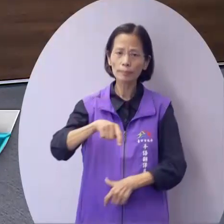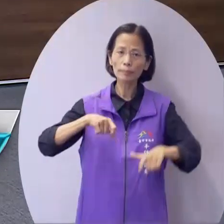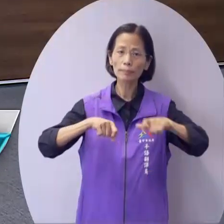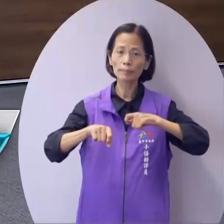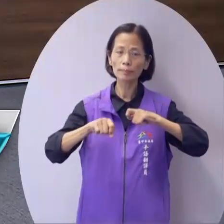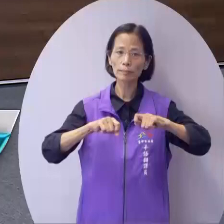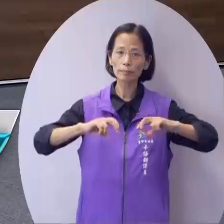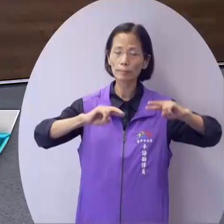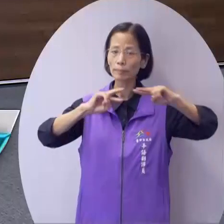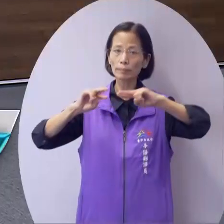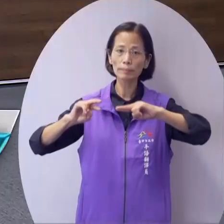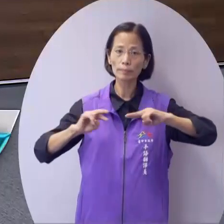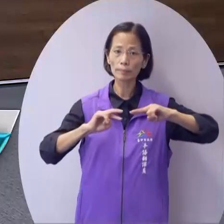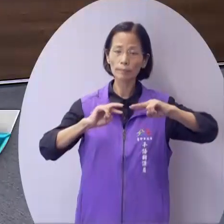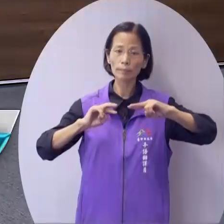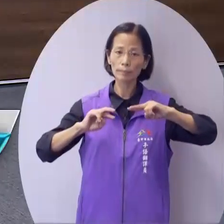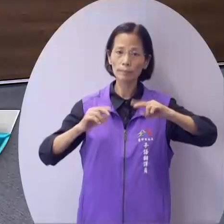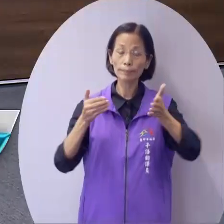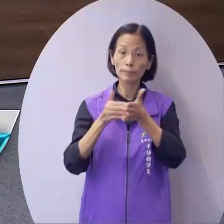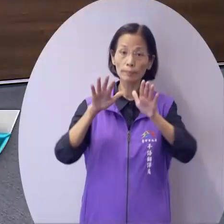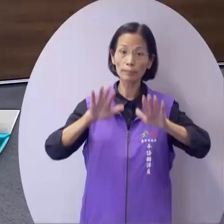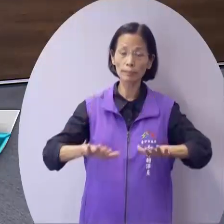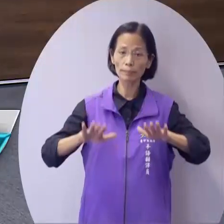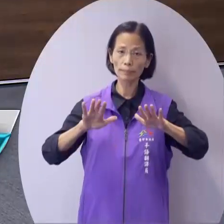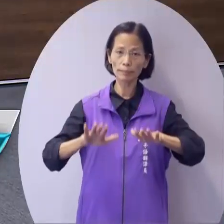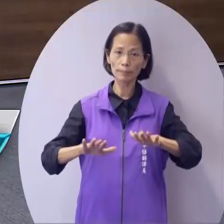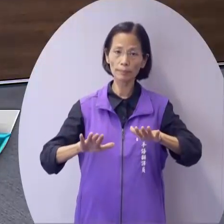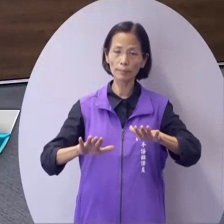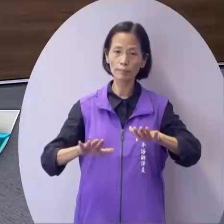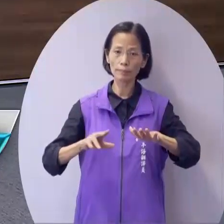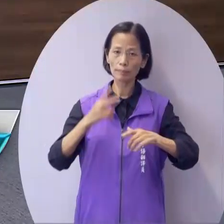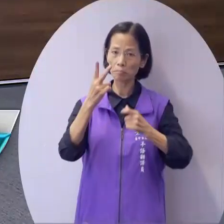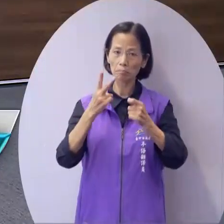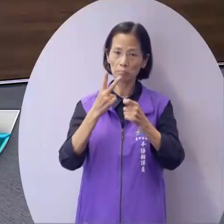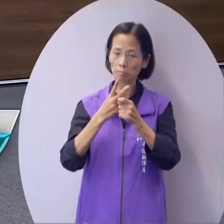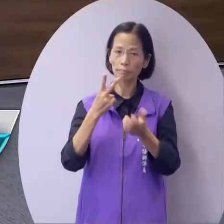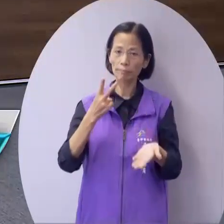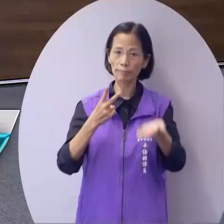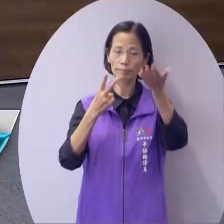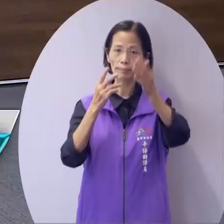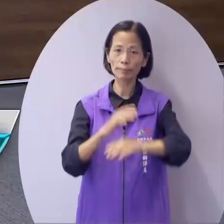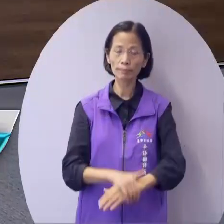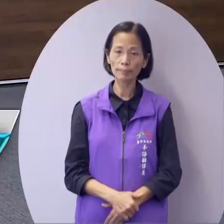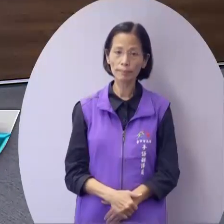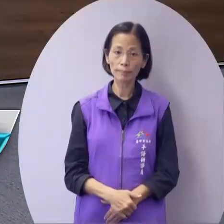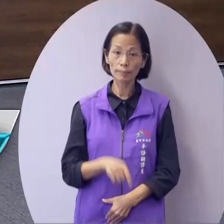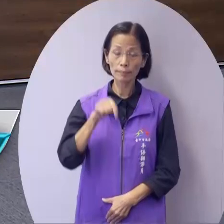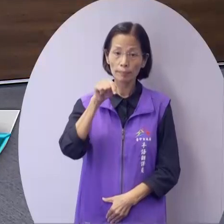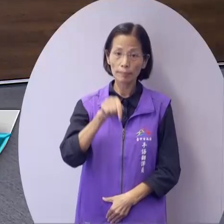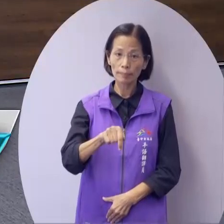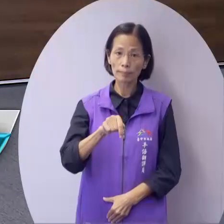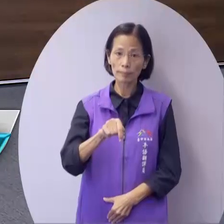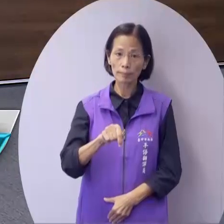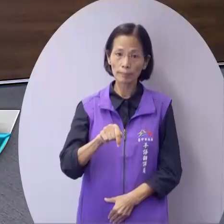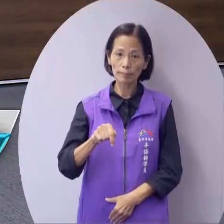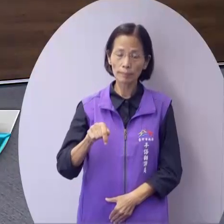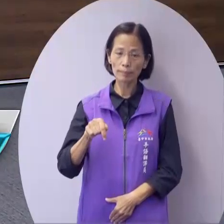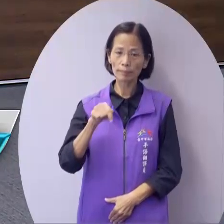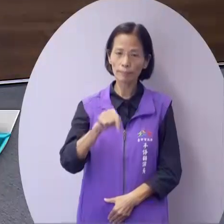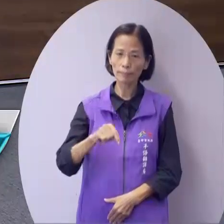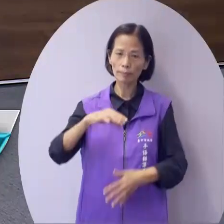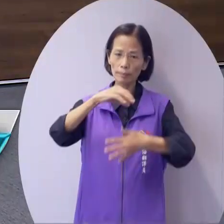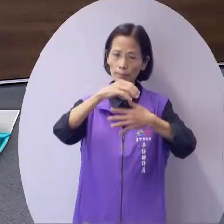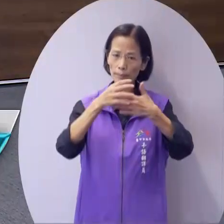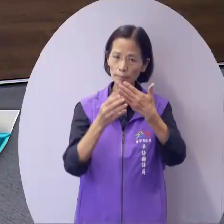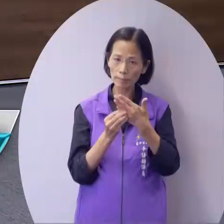法修订订定到现在已经有超过2年了。因应我们社经条件还有